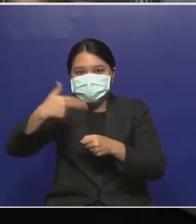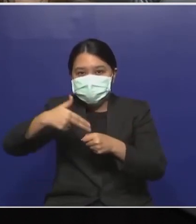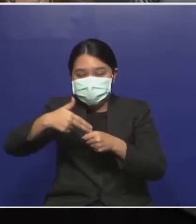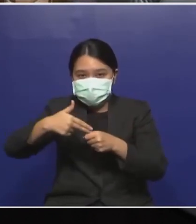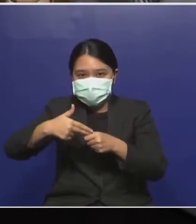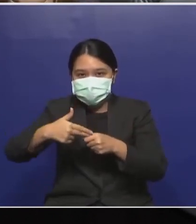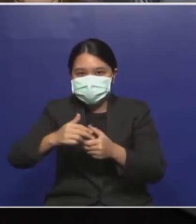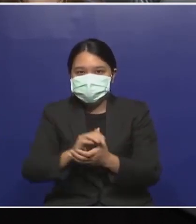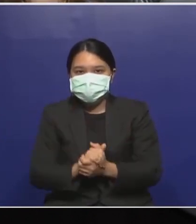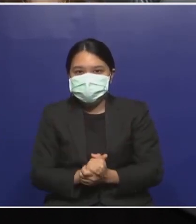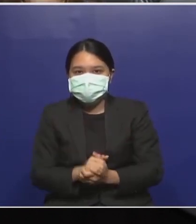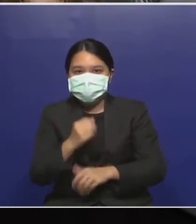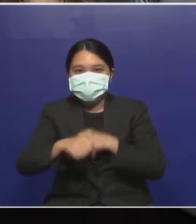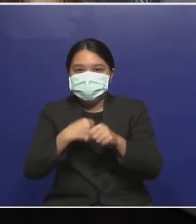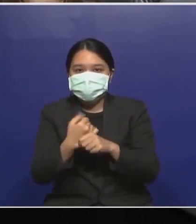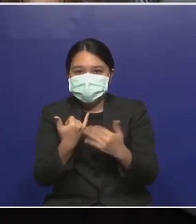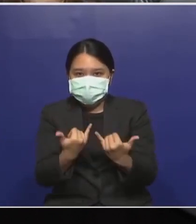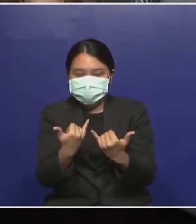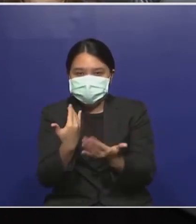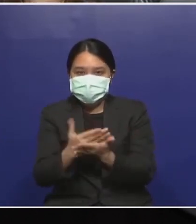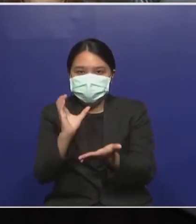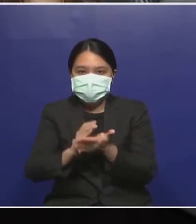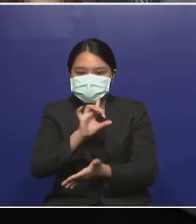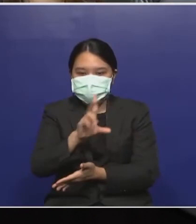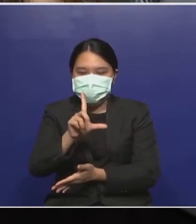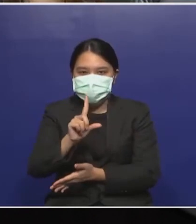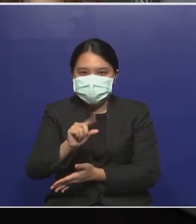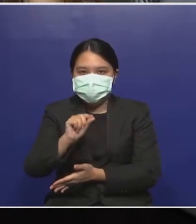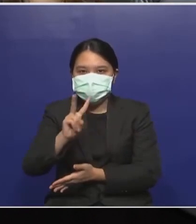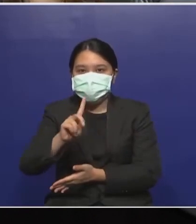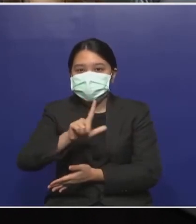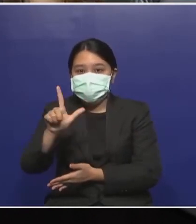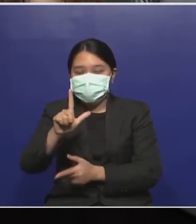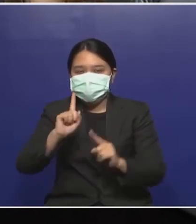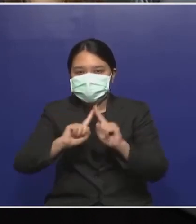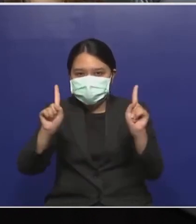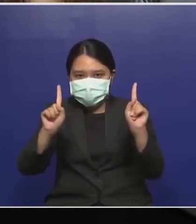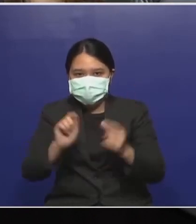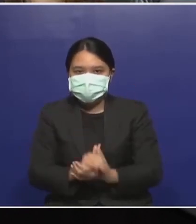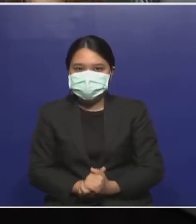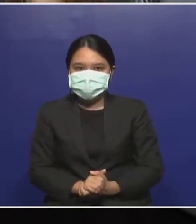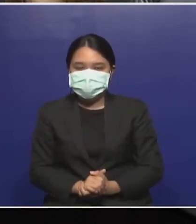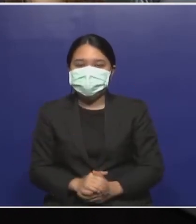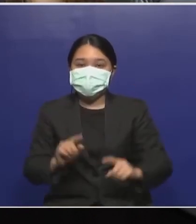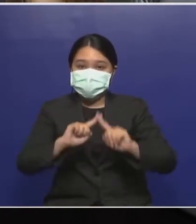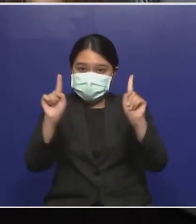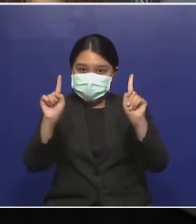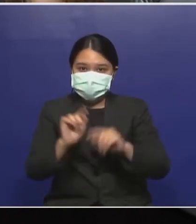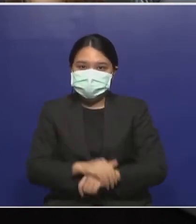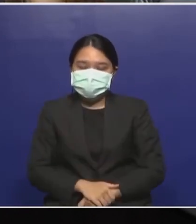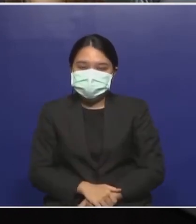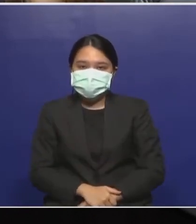นีนี้แล้วไปครับ 822 ล้านแต่ มีครัวแต่ครั